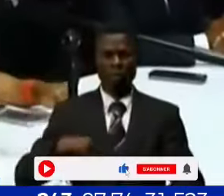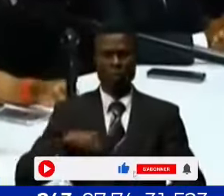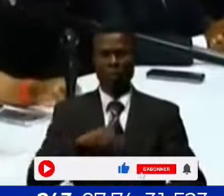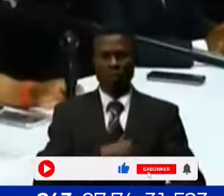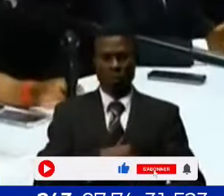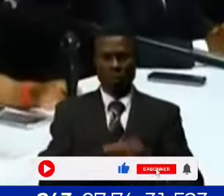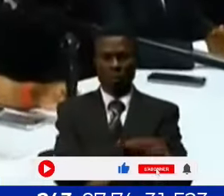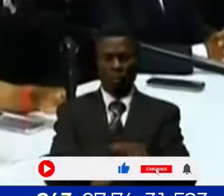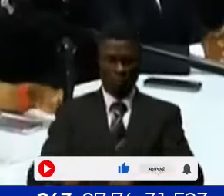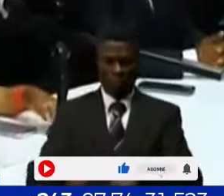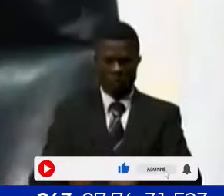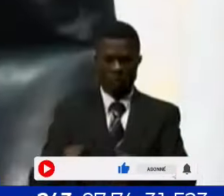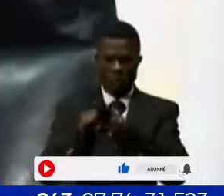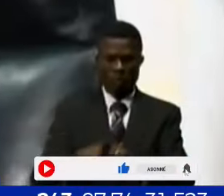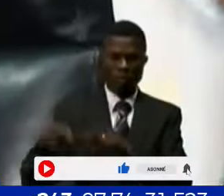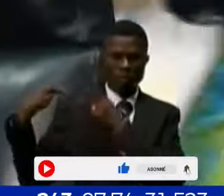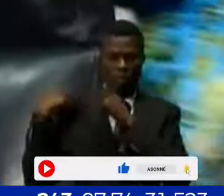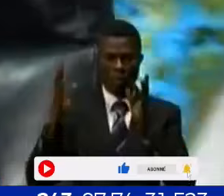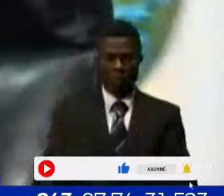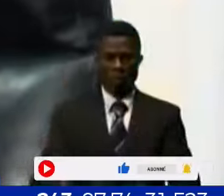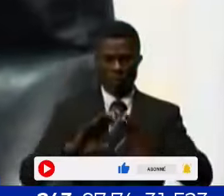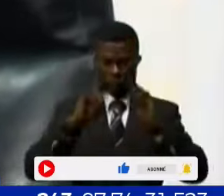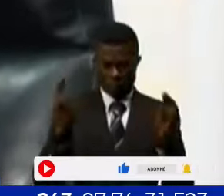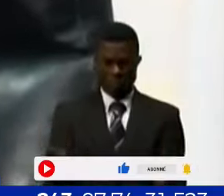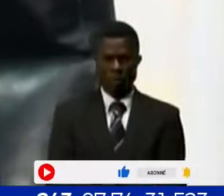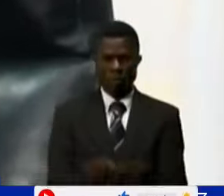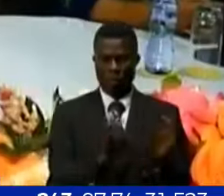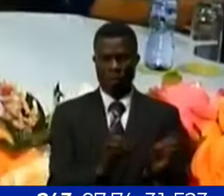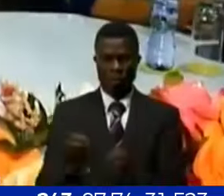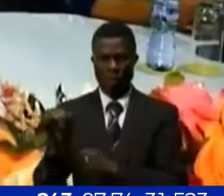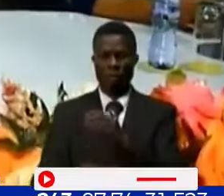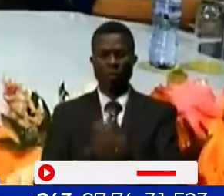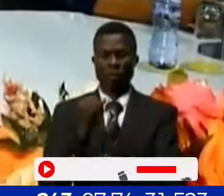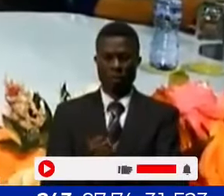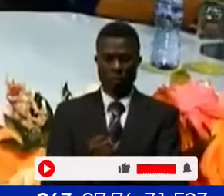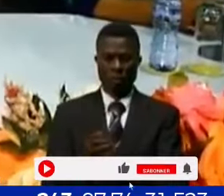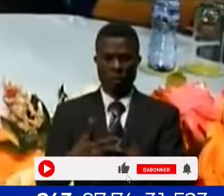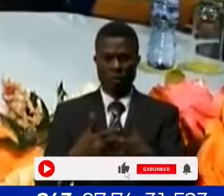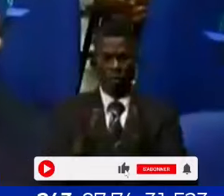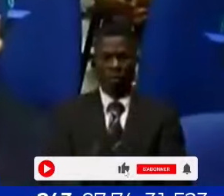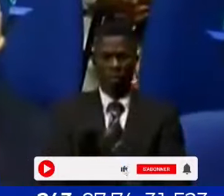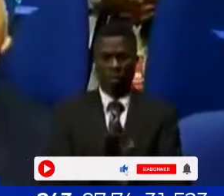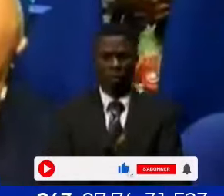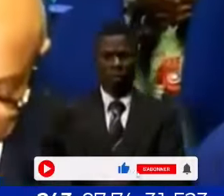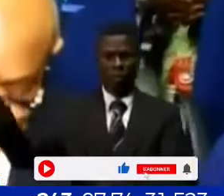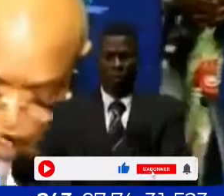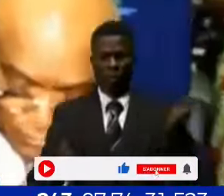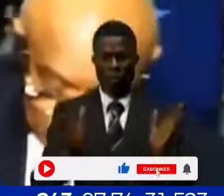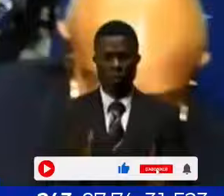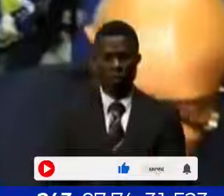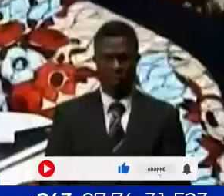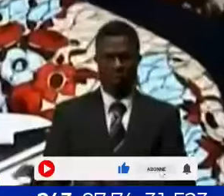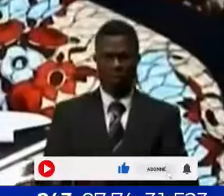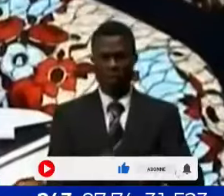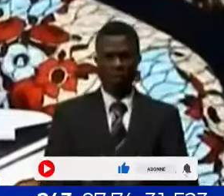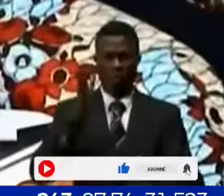de direction et responsables des commissions, organismes internationaux, partenaires et plusieurs invités pour une